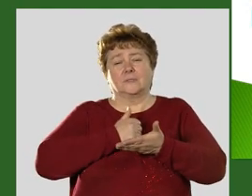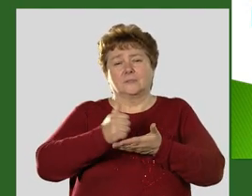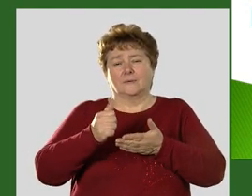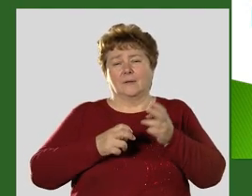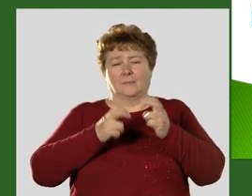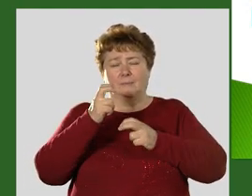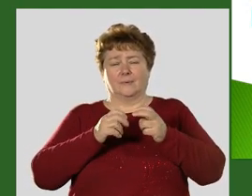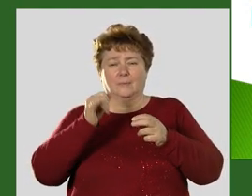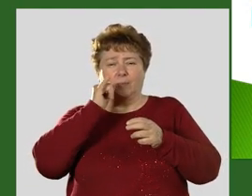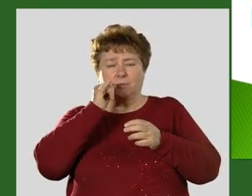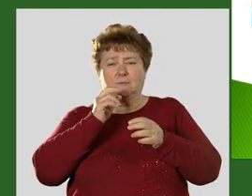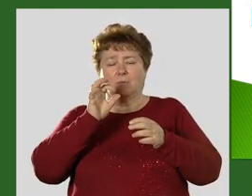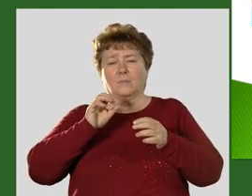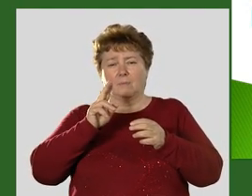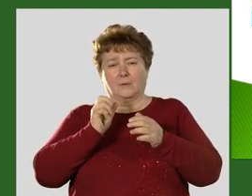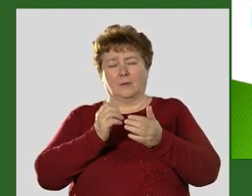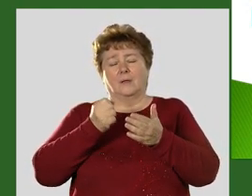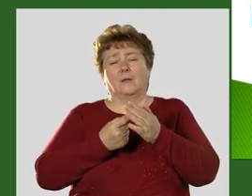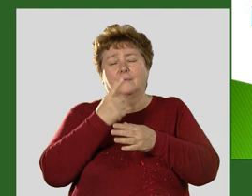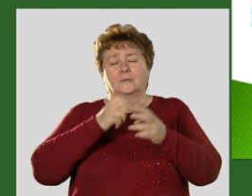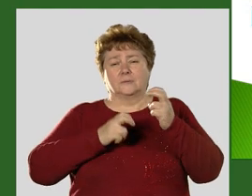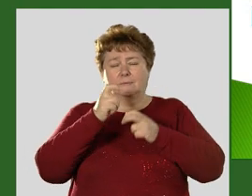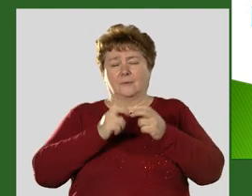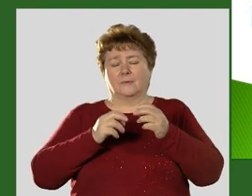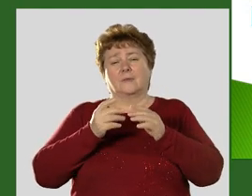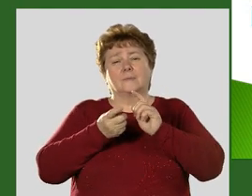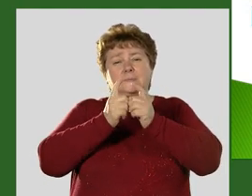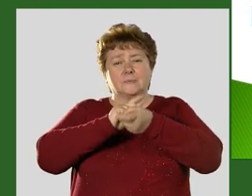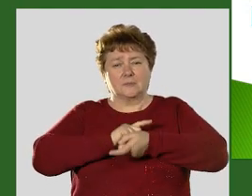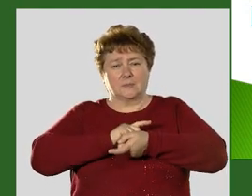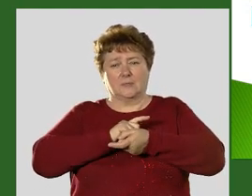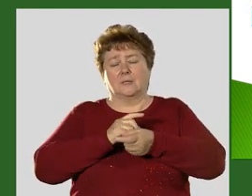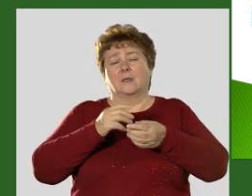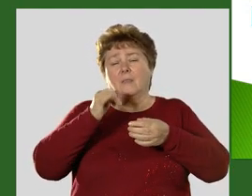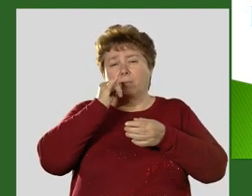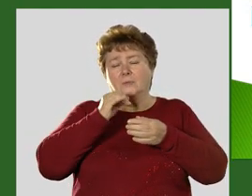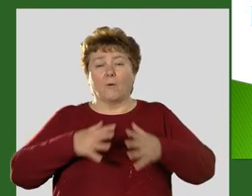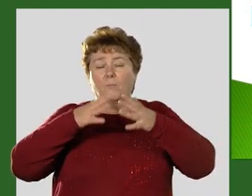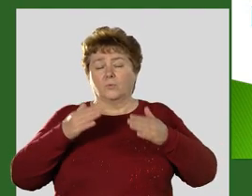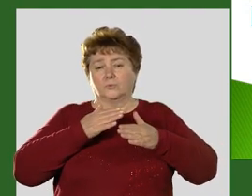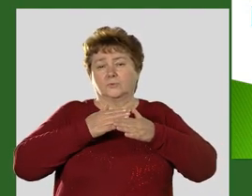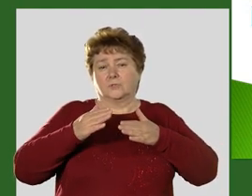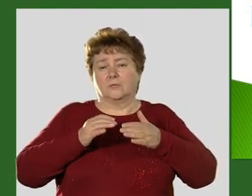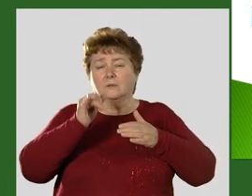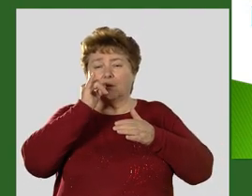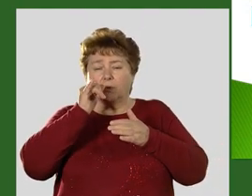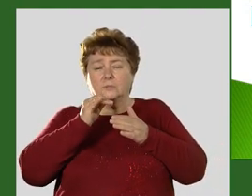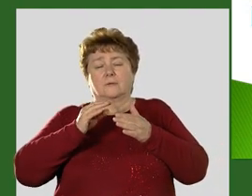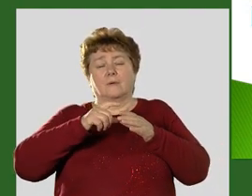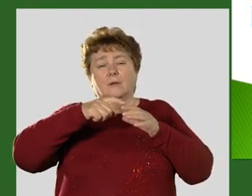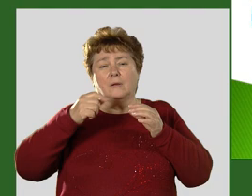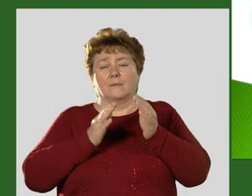основных предприятий табачного АПК являются заводы по ферментации табачного листа. Большую часть табачного